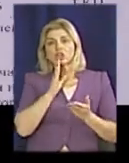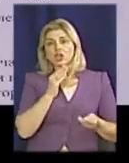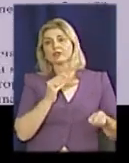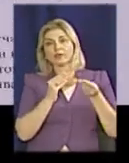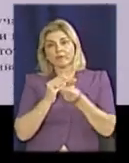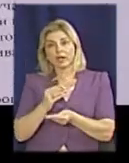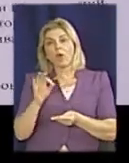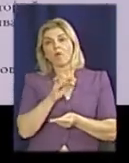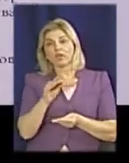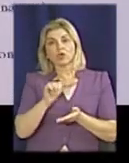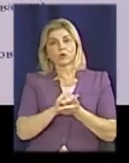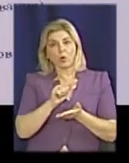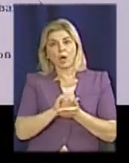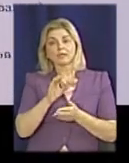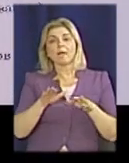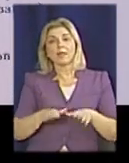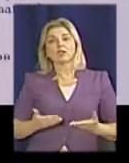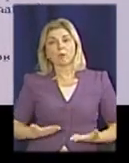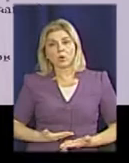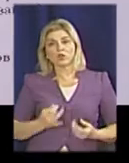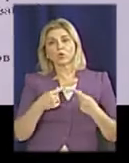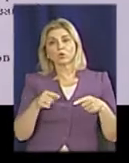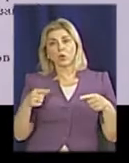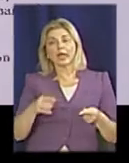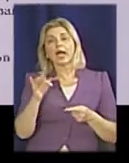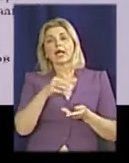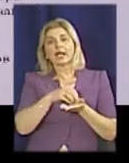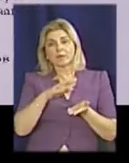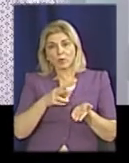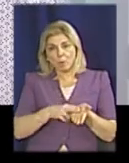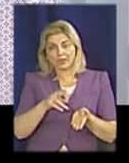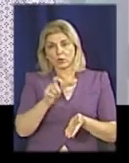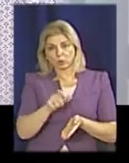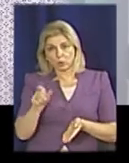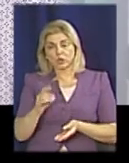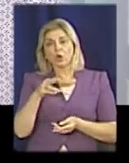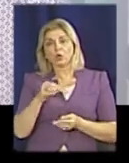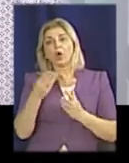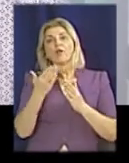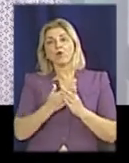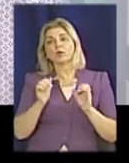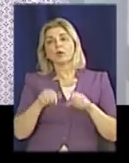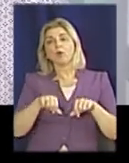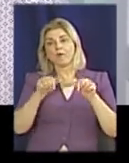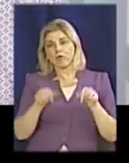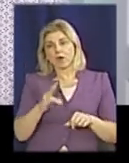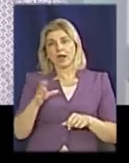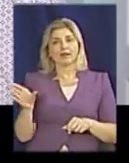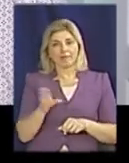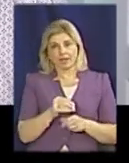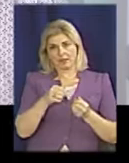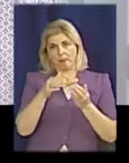водоканалу офіційні документи з місця проживання інших зареєстрованих в цій квартирі осіб, то пільгу можна буде оформити на весь